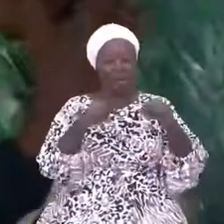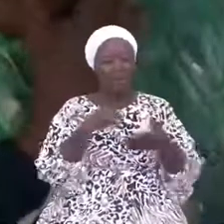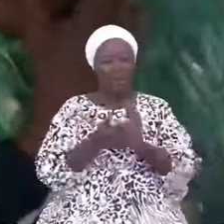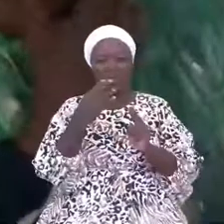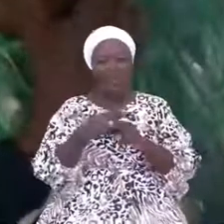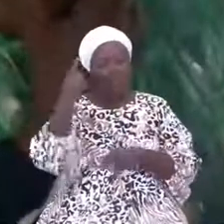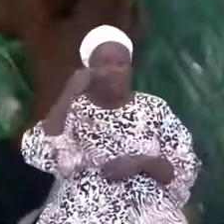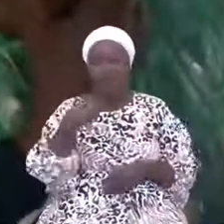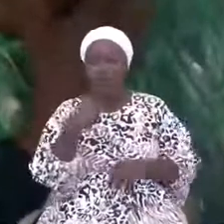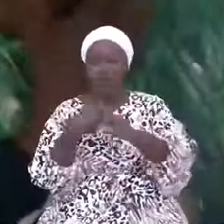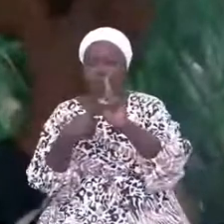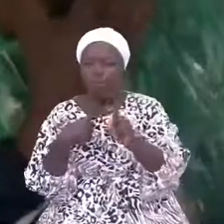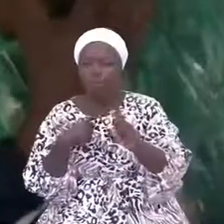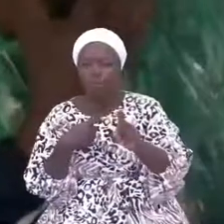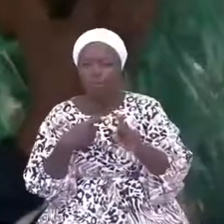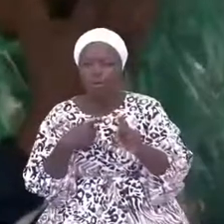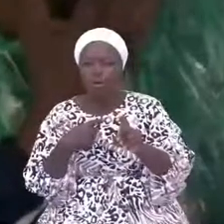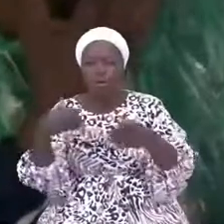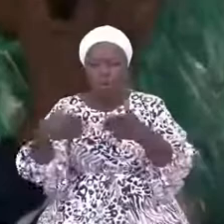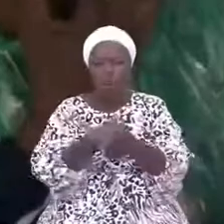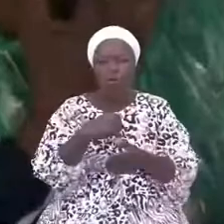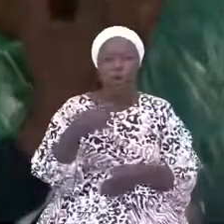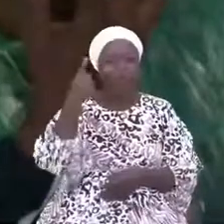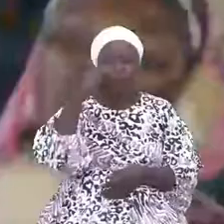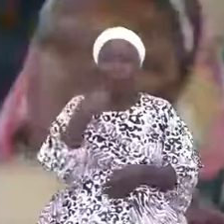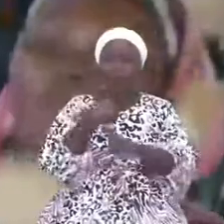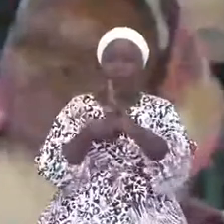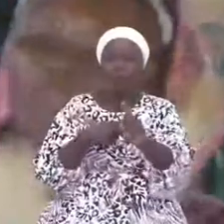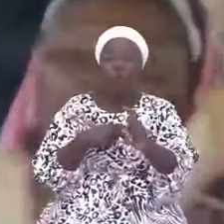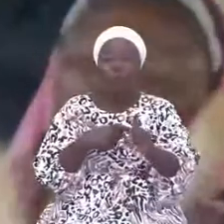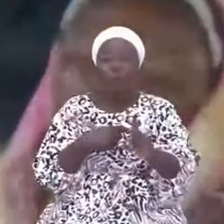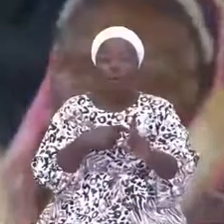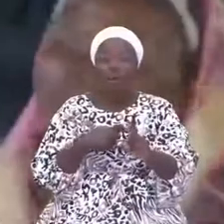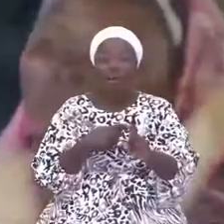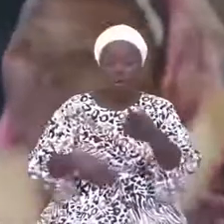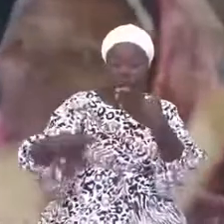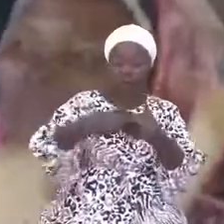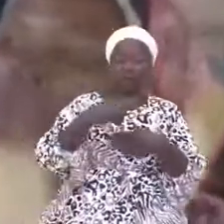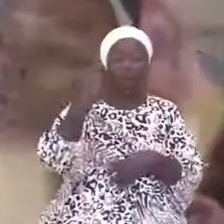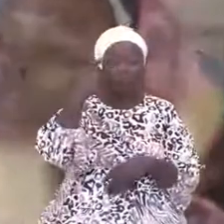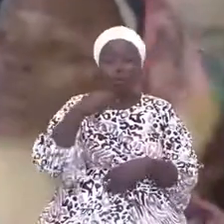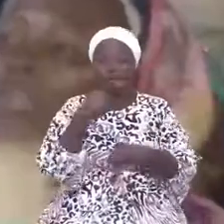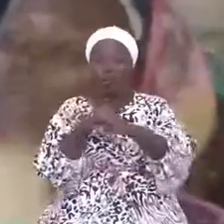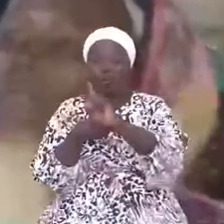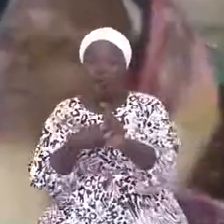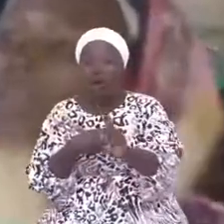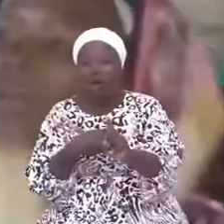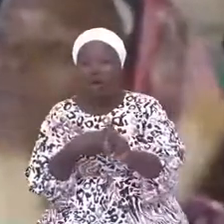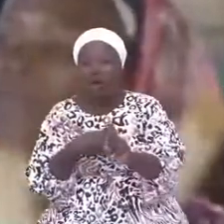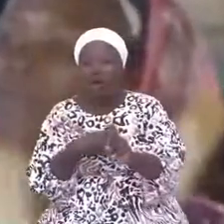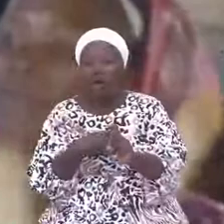Le renouvellement est venu. Pour qui? Le renouvellement pour qui?